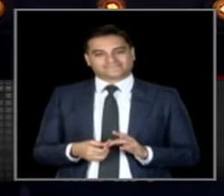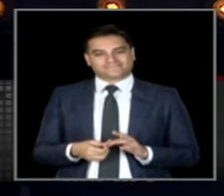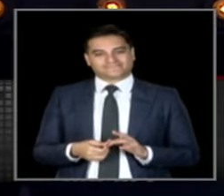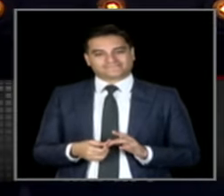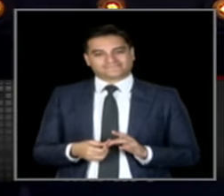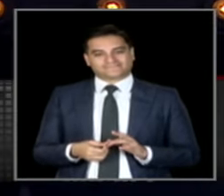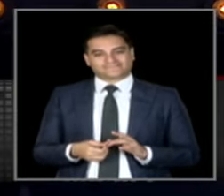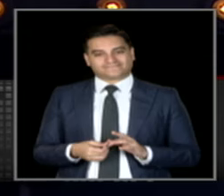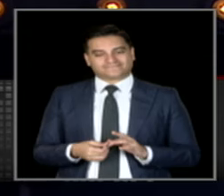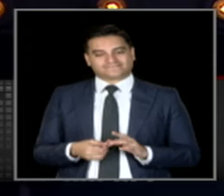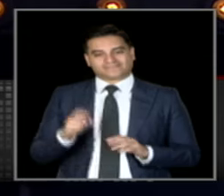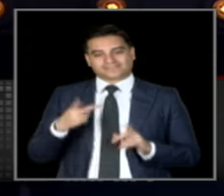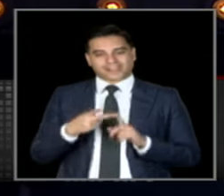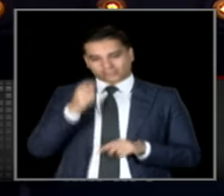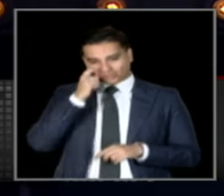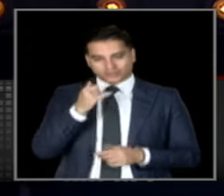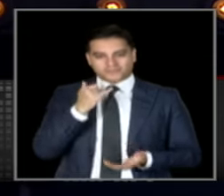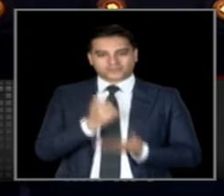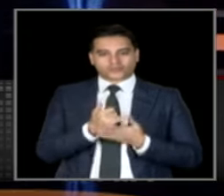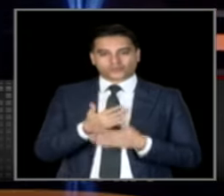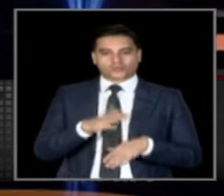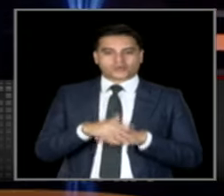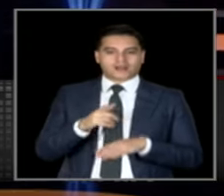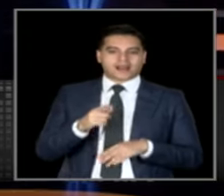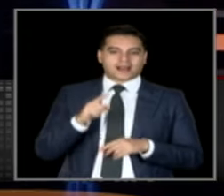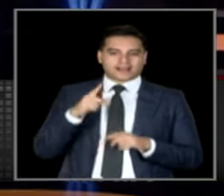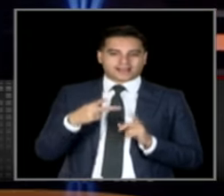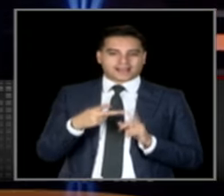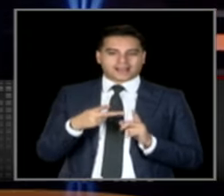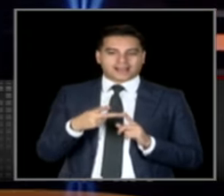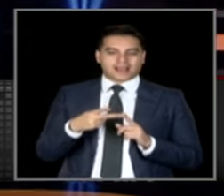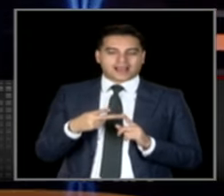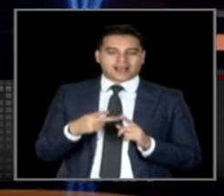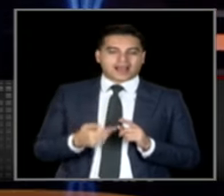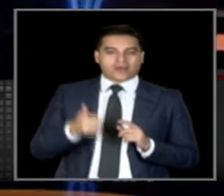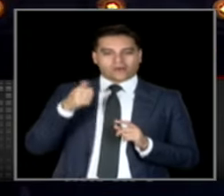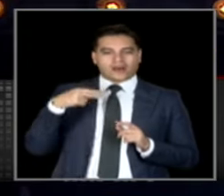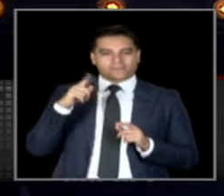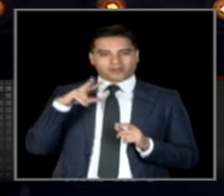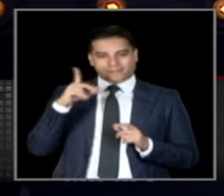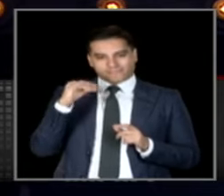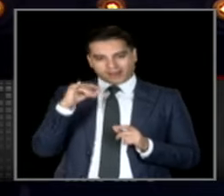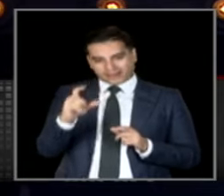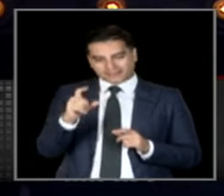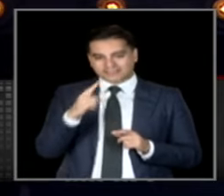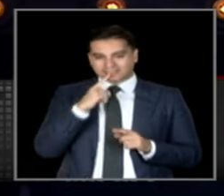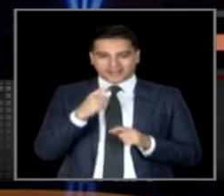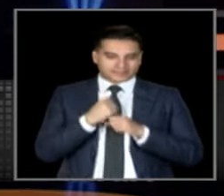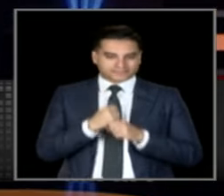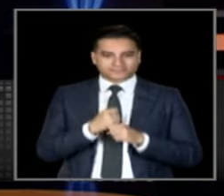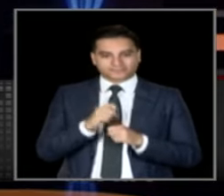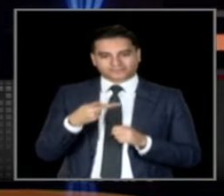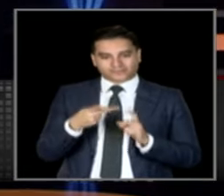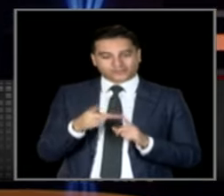تاني امين بعد مين يا ربيع؟ تونك عبد الرحمن، بعد كده حسن الطيب. كنا سائلينها امبارح، استمر سنه واحده